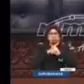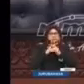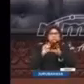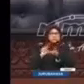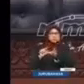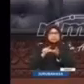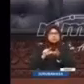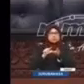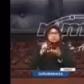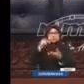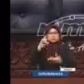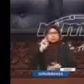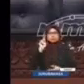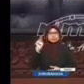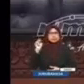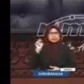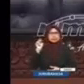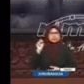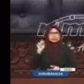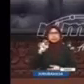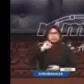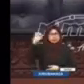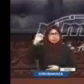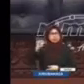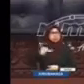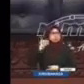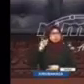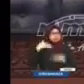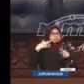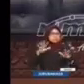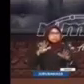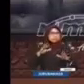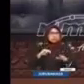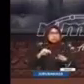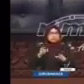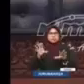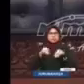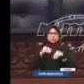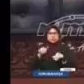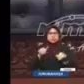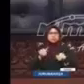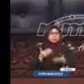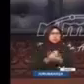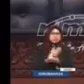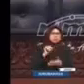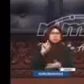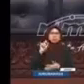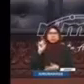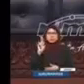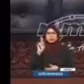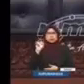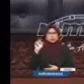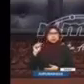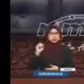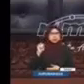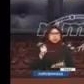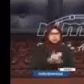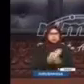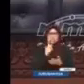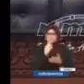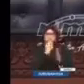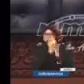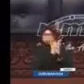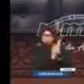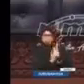Sabah dan semalam kita menerima setiap baru dan nampak dia itu yang dipertua kalau saya tengok kepada aturan dia nampak